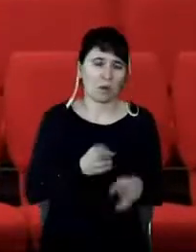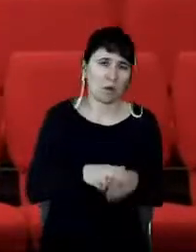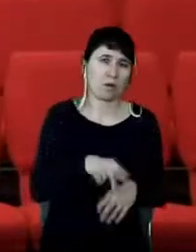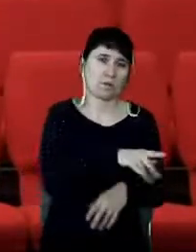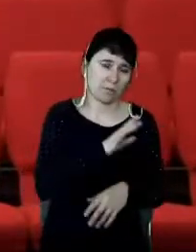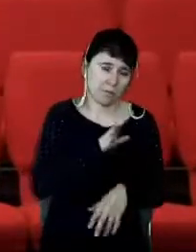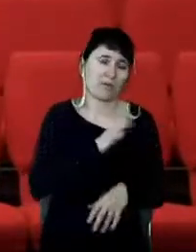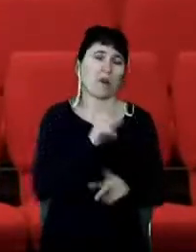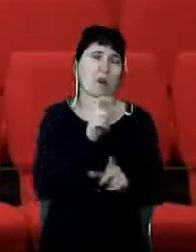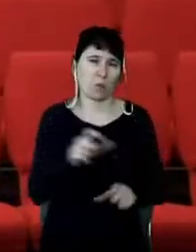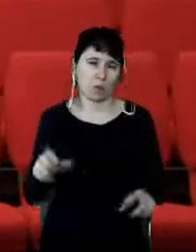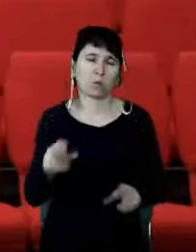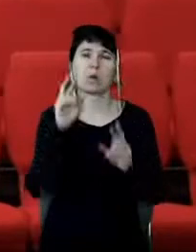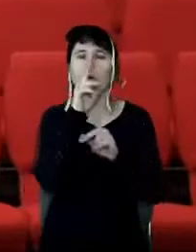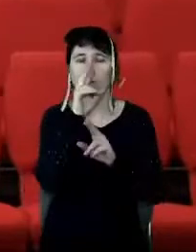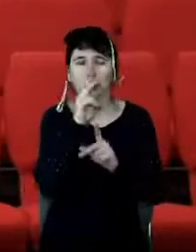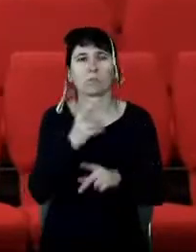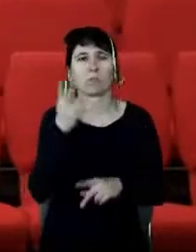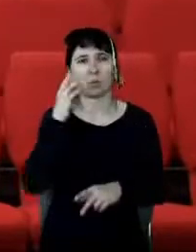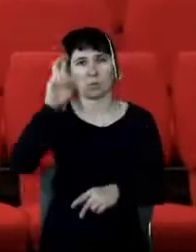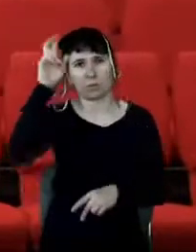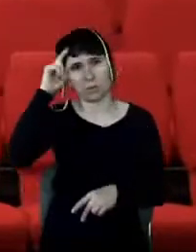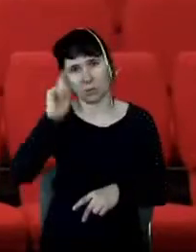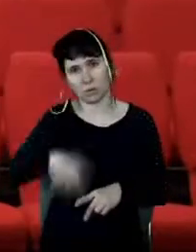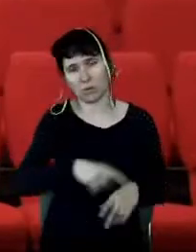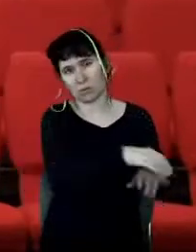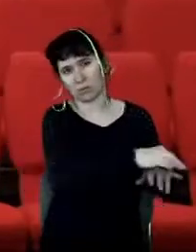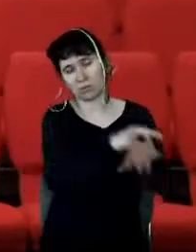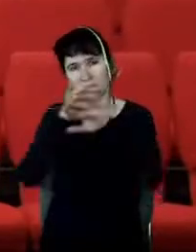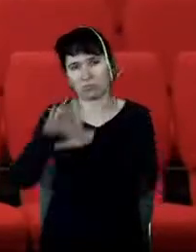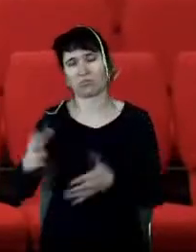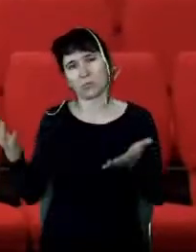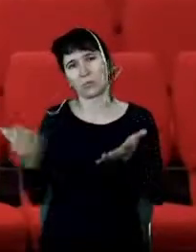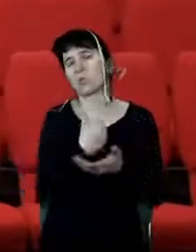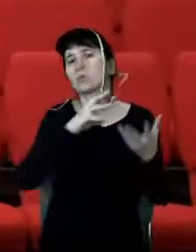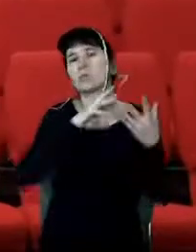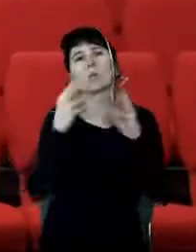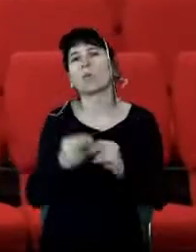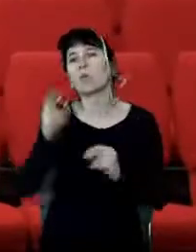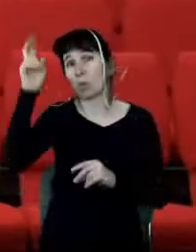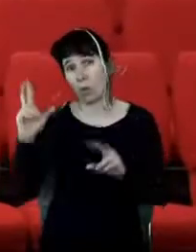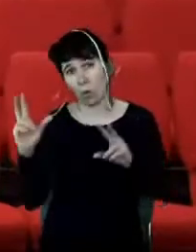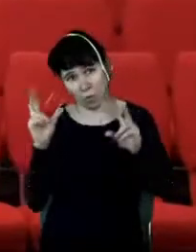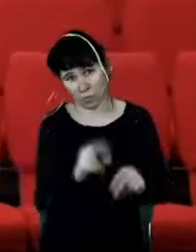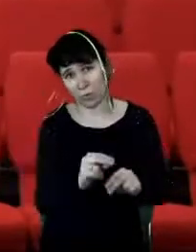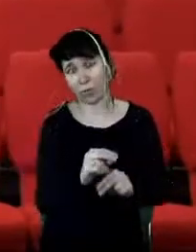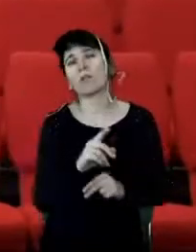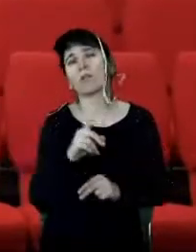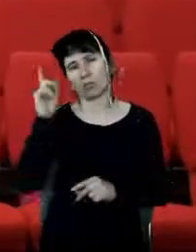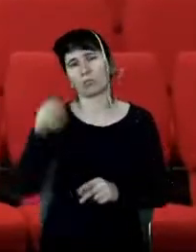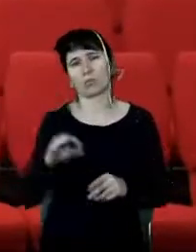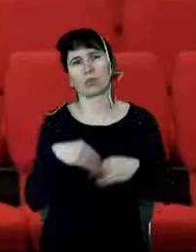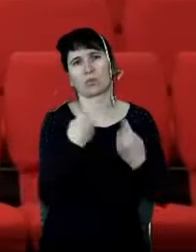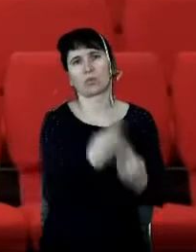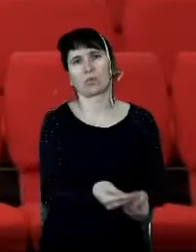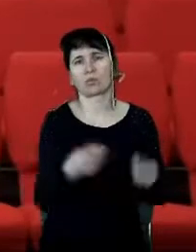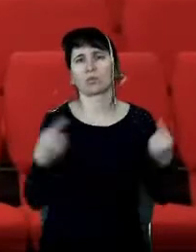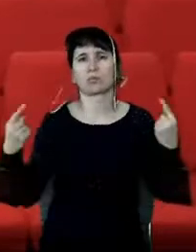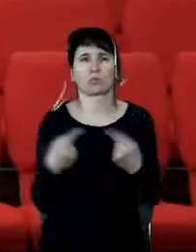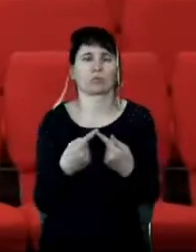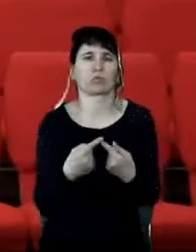бо ще якісь моменти були, але в кінцевому результаті Бог пообіцяв їм, і він їх вів цю